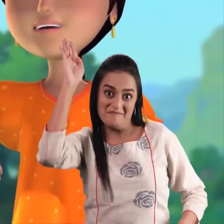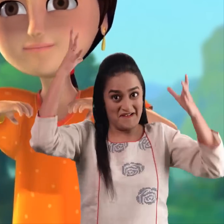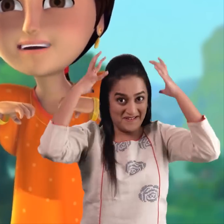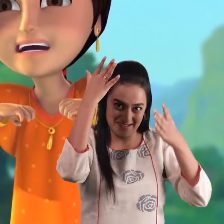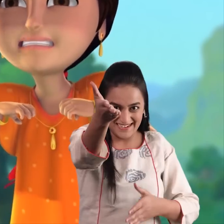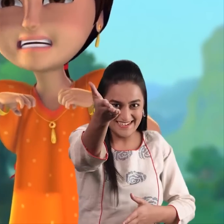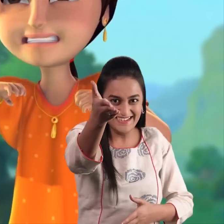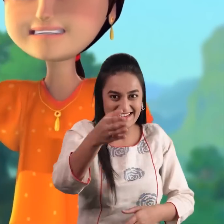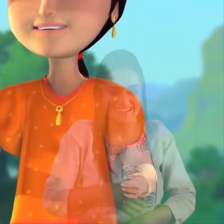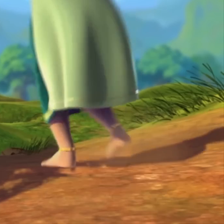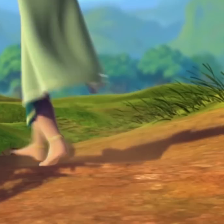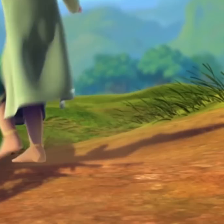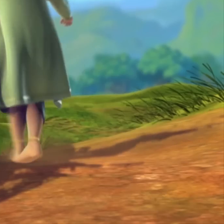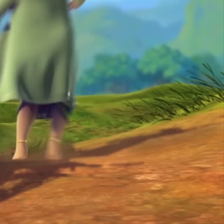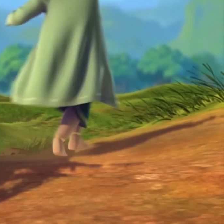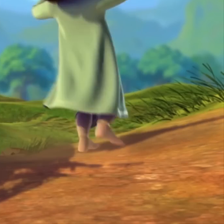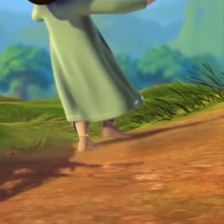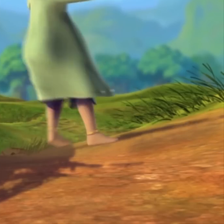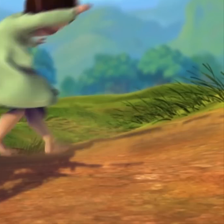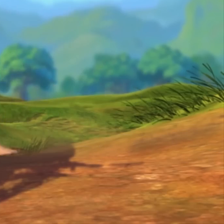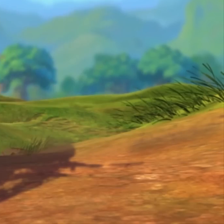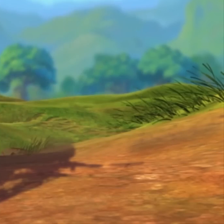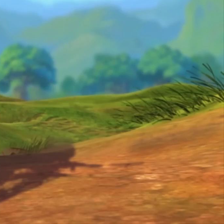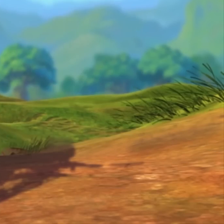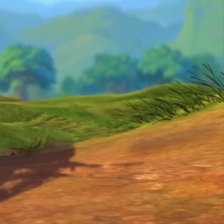बंदर मुकुट वाला बंदरों का राजा।